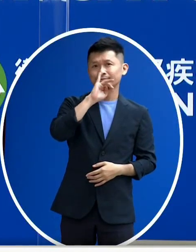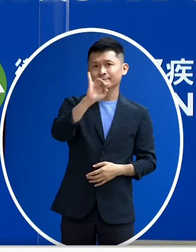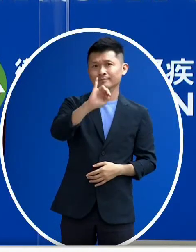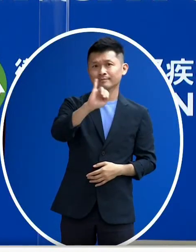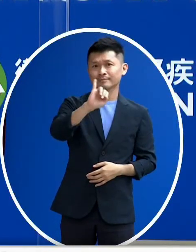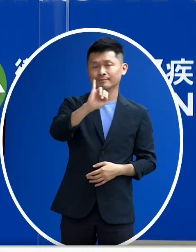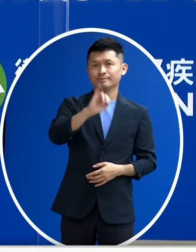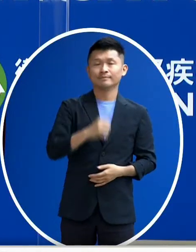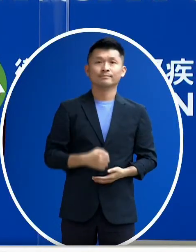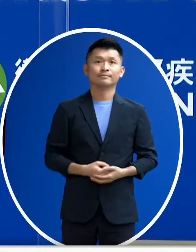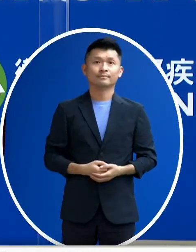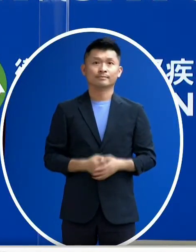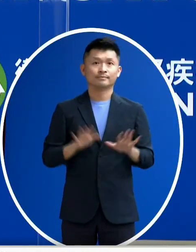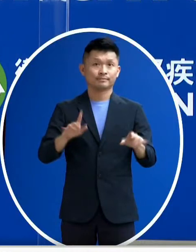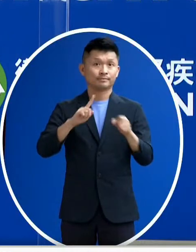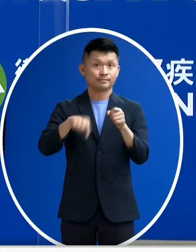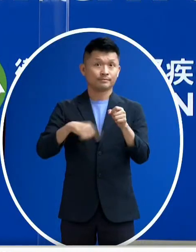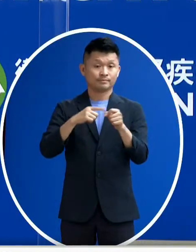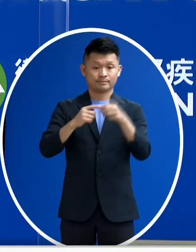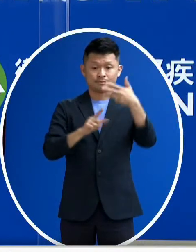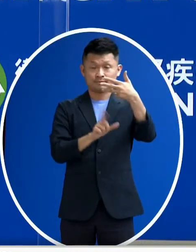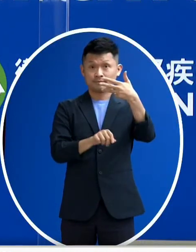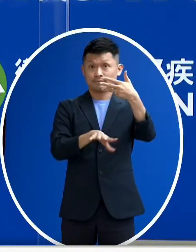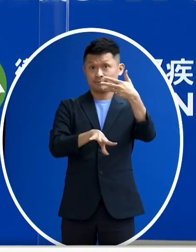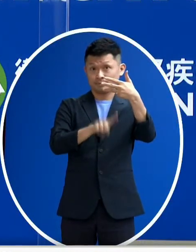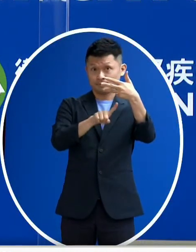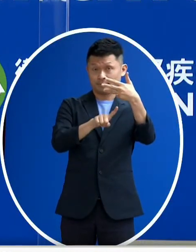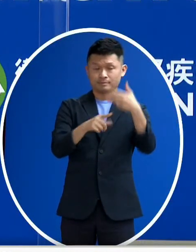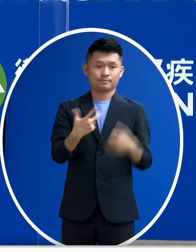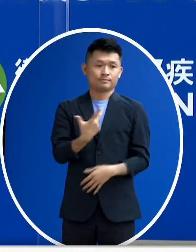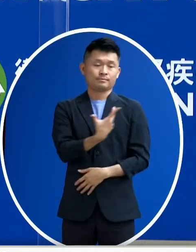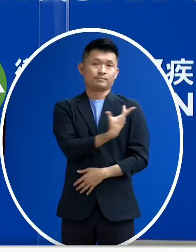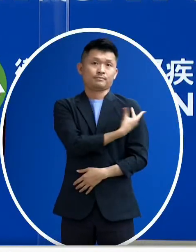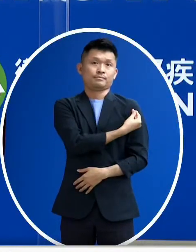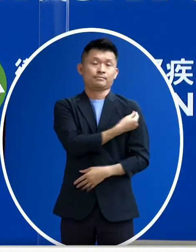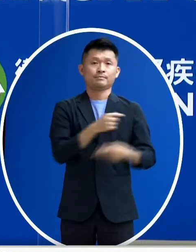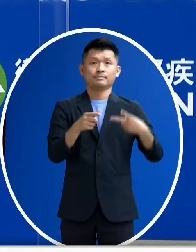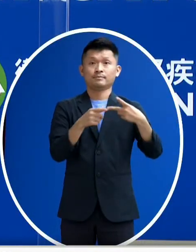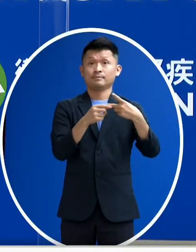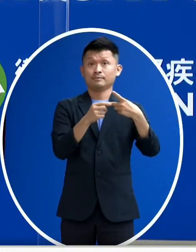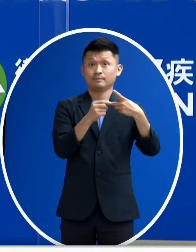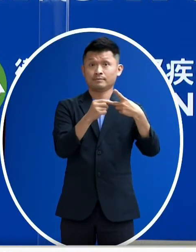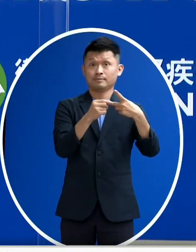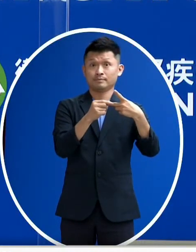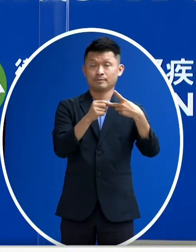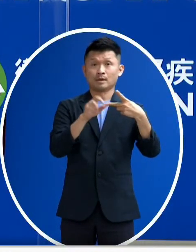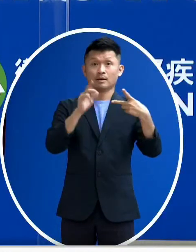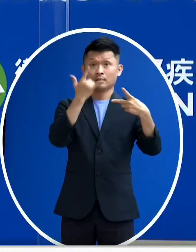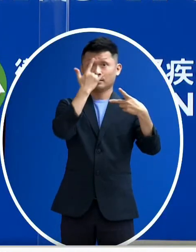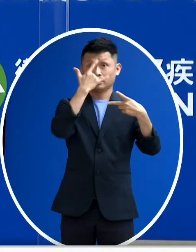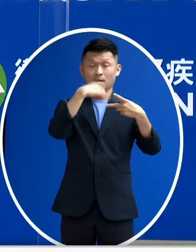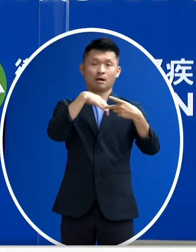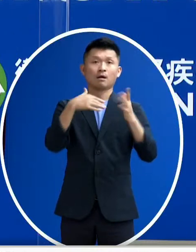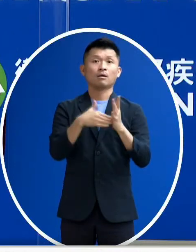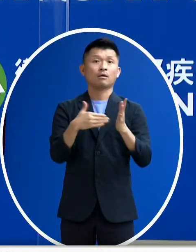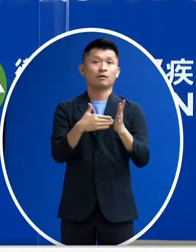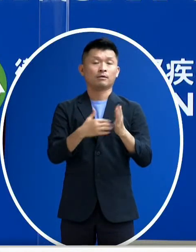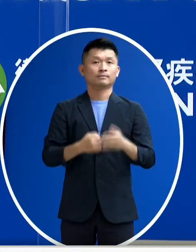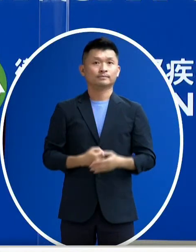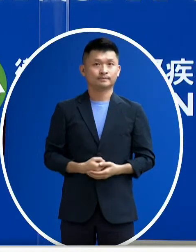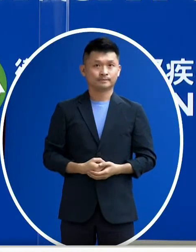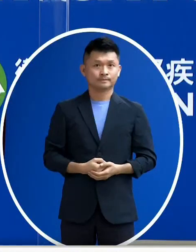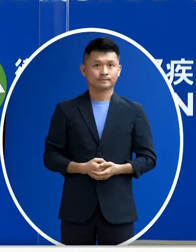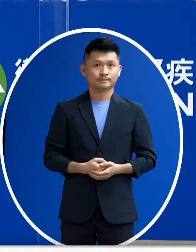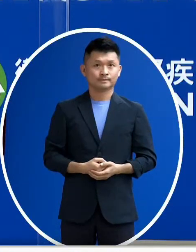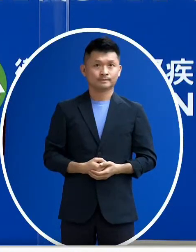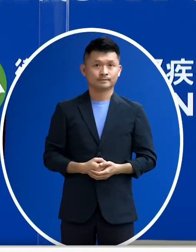那她今年的8月初已经接种完第二剂的莫德纳疫苗啊。那他